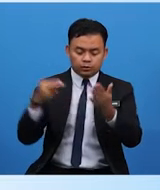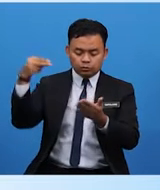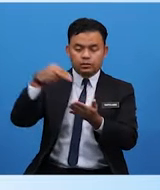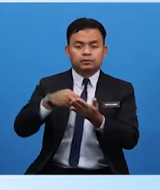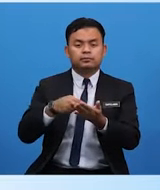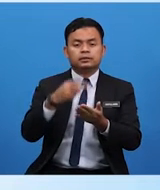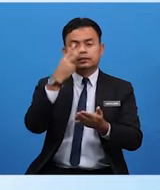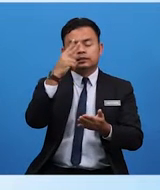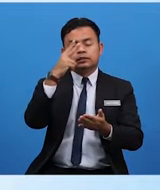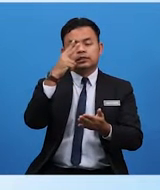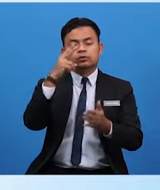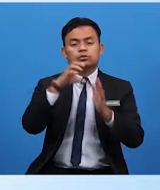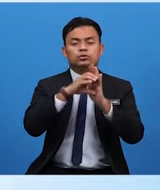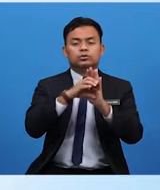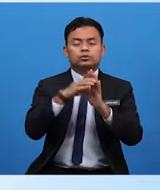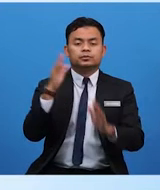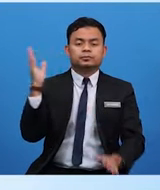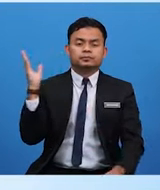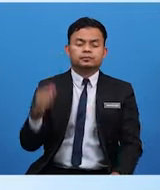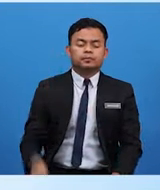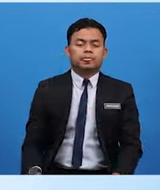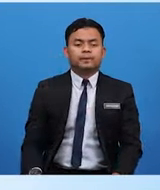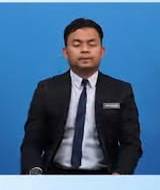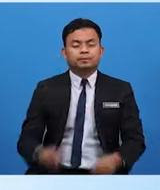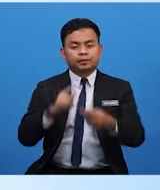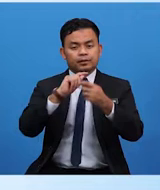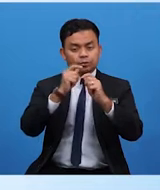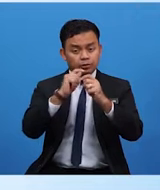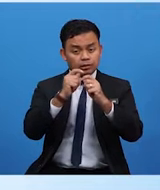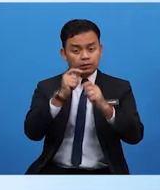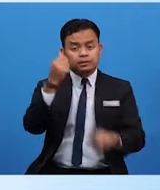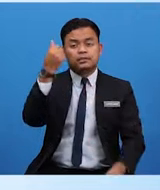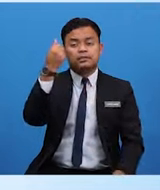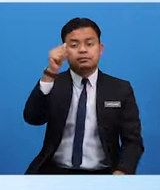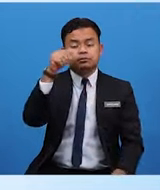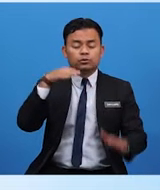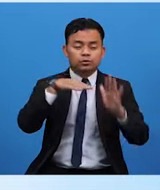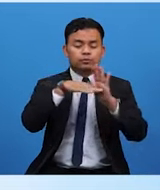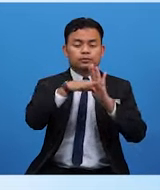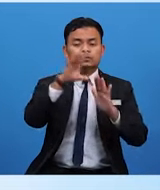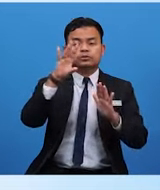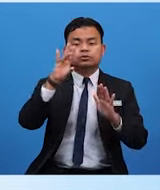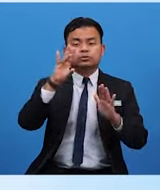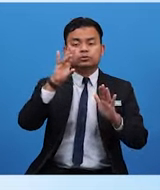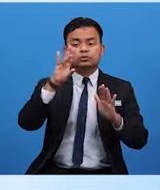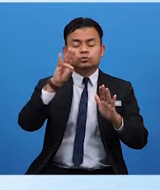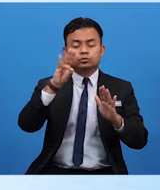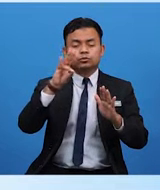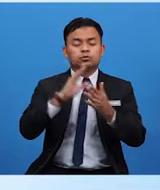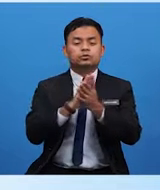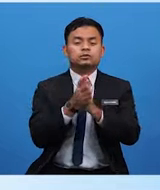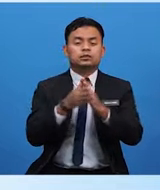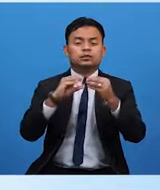berikut tukarkan 1007 kepada nomor bercampur